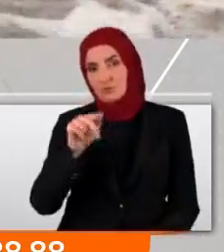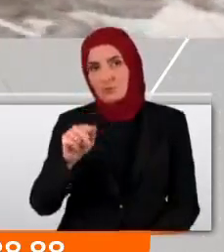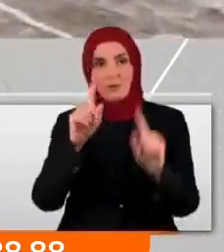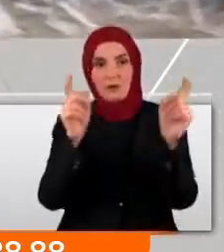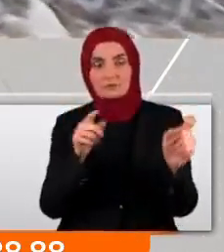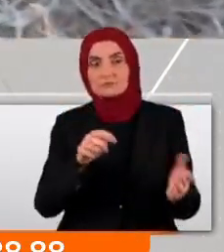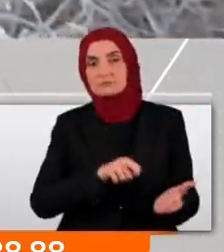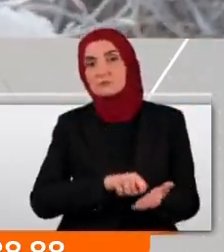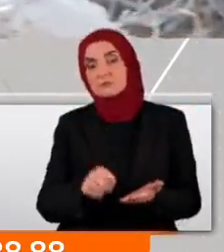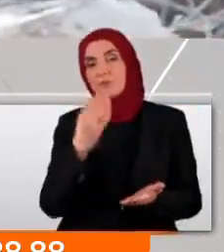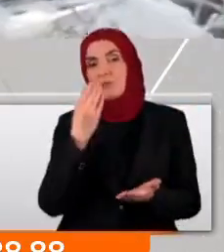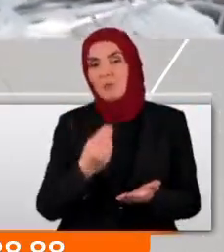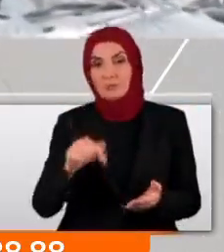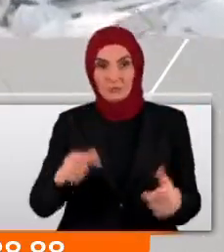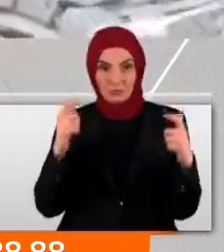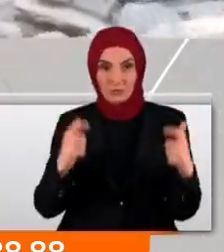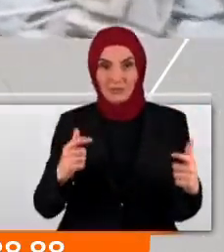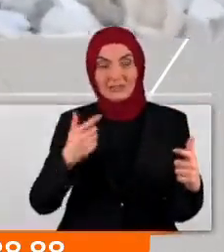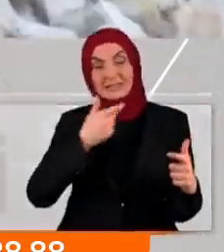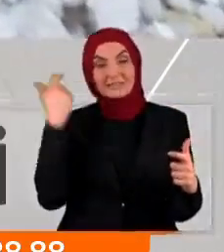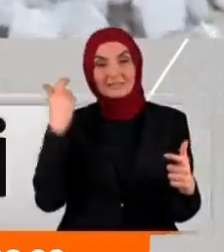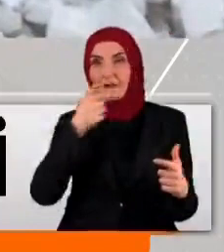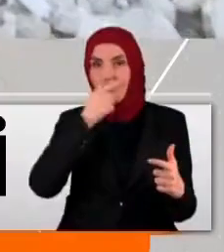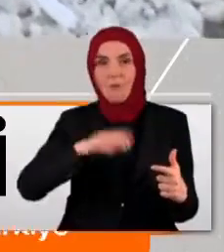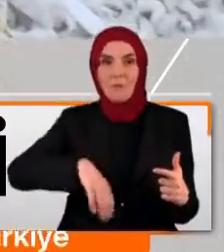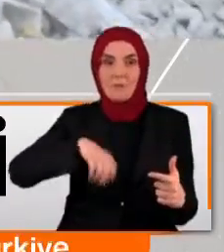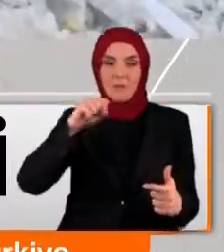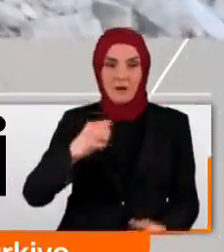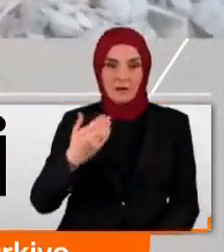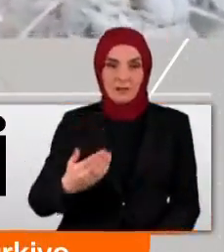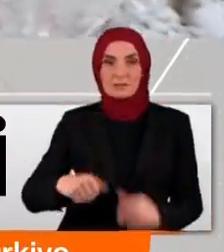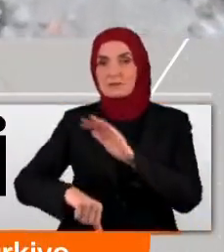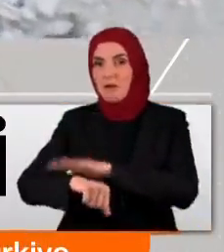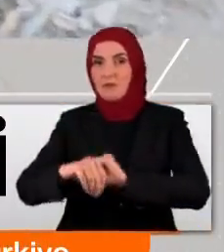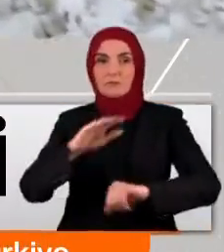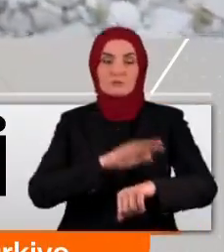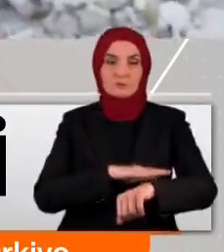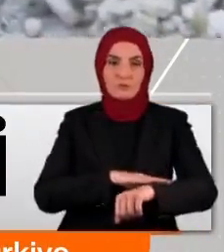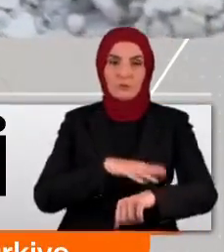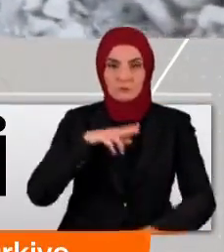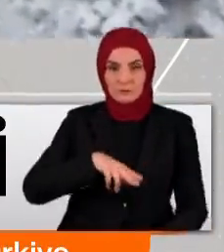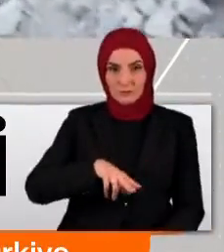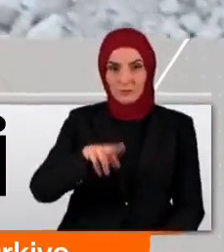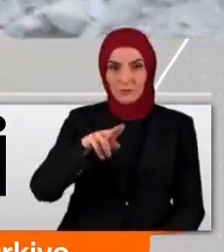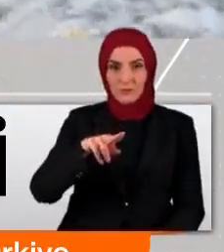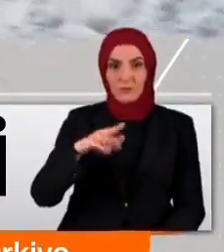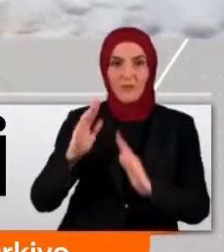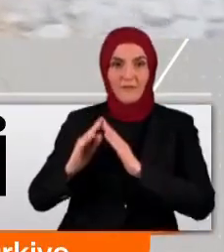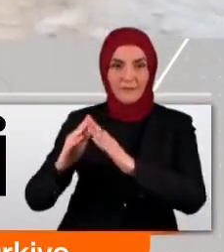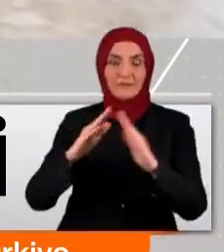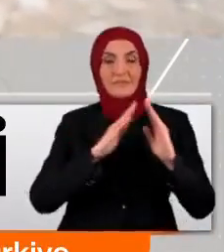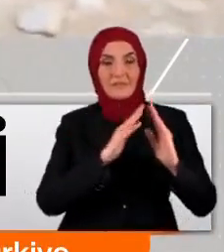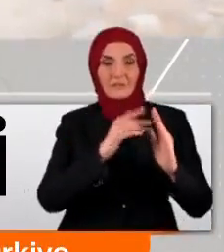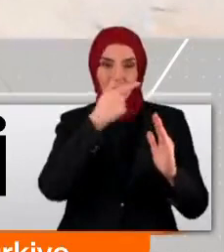Bakın köyün içerisinde geziyoruz. Sağımız solumuz yolun her iki tarafındaki tüm köy evleri de büyük